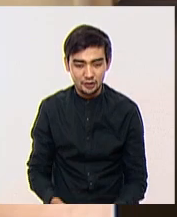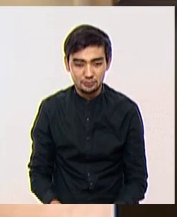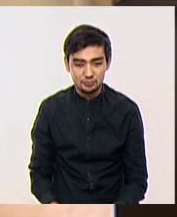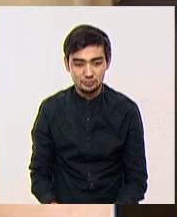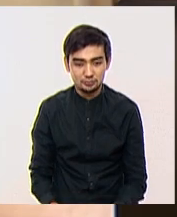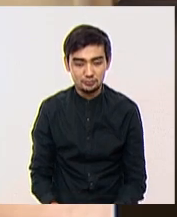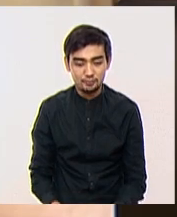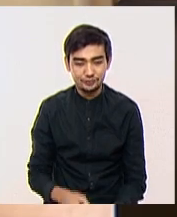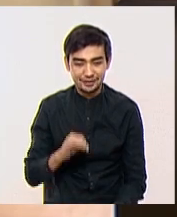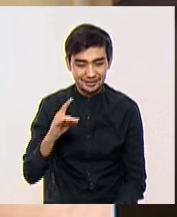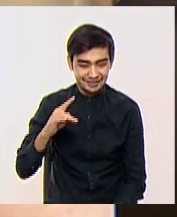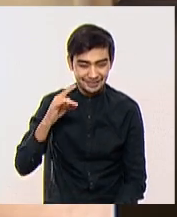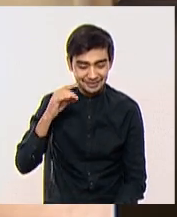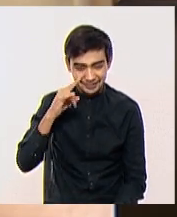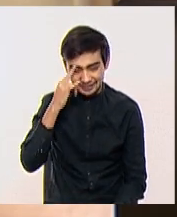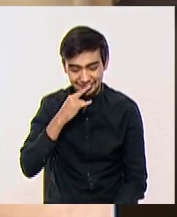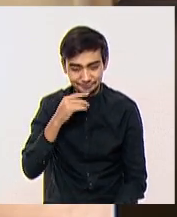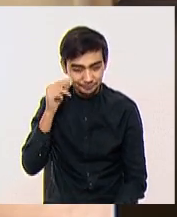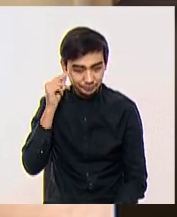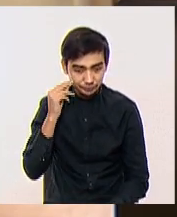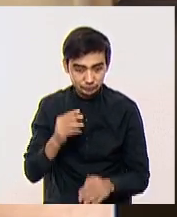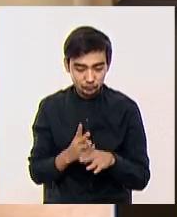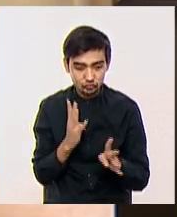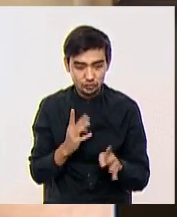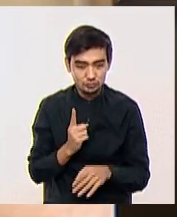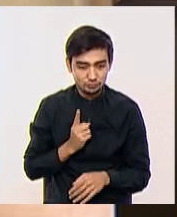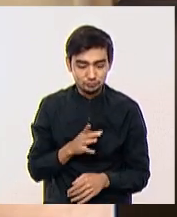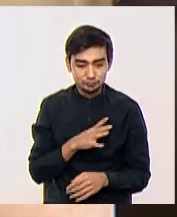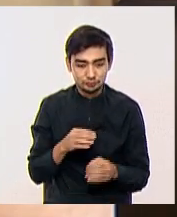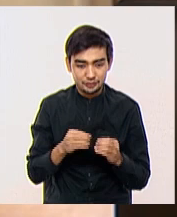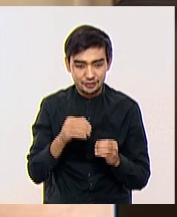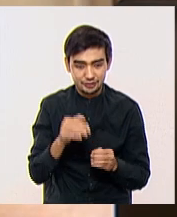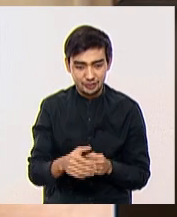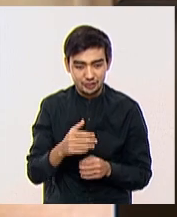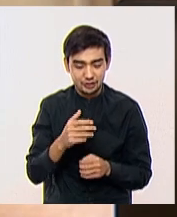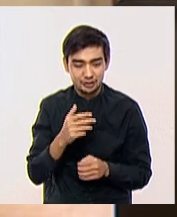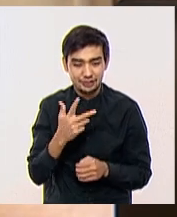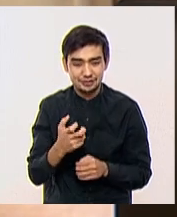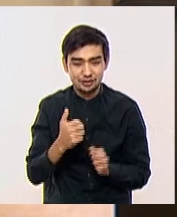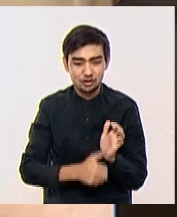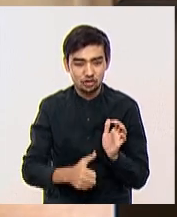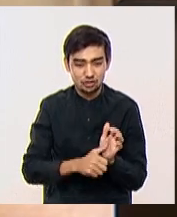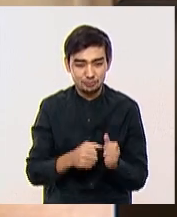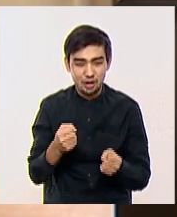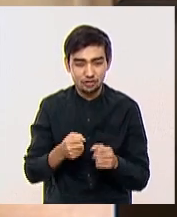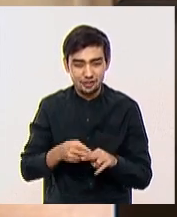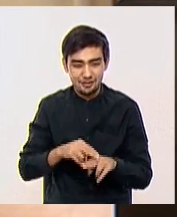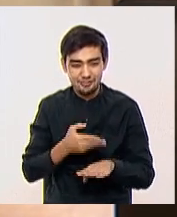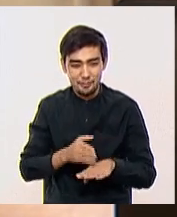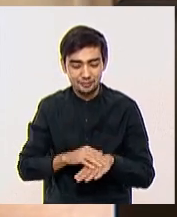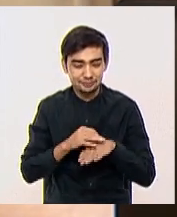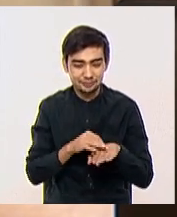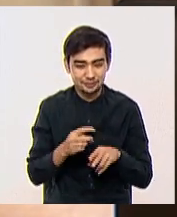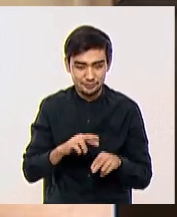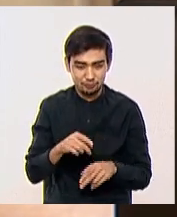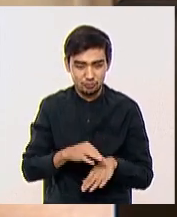Из Казахстана в Китай ожидает очереди 10 366 автотранспортных средств. Для казахстанских перевозчиков эта проблема